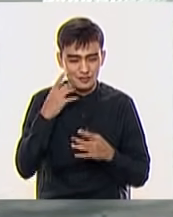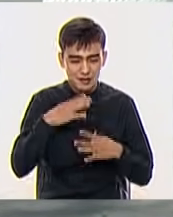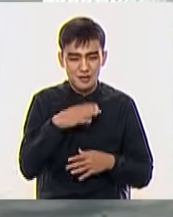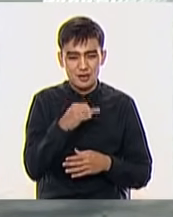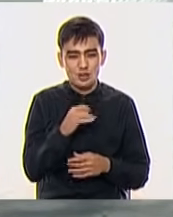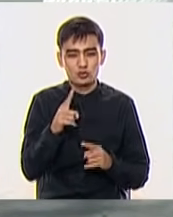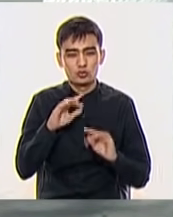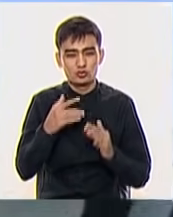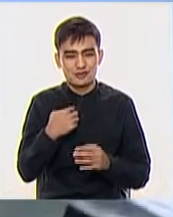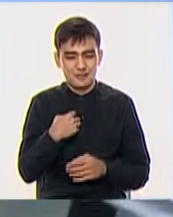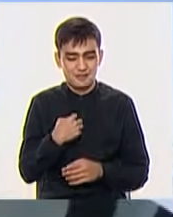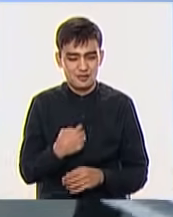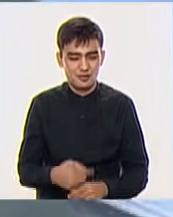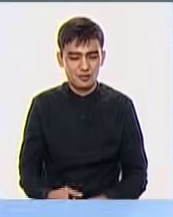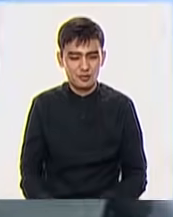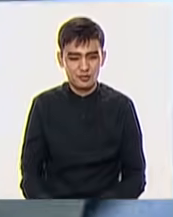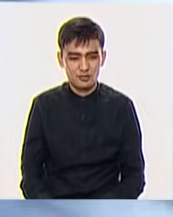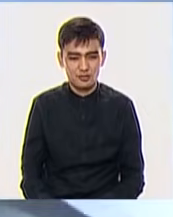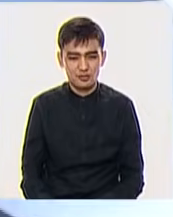происходило именно со мной?